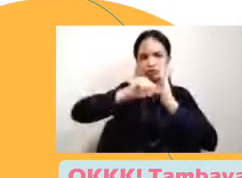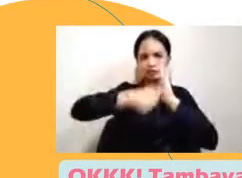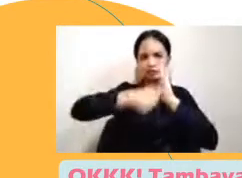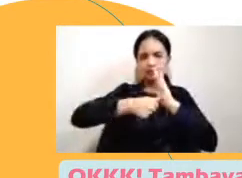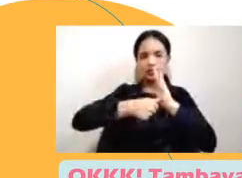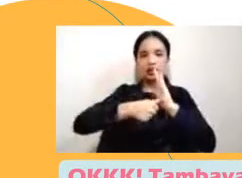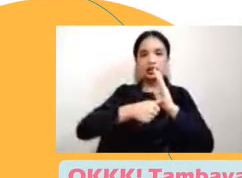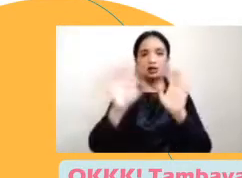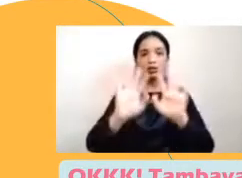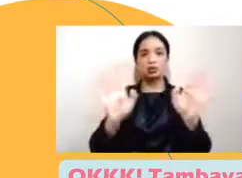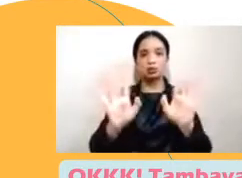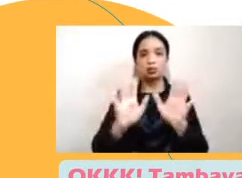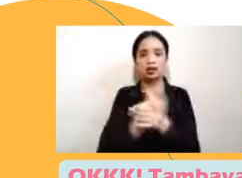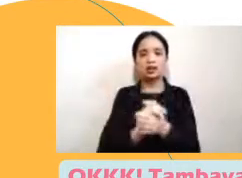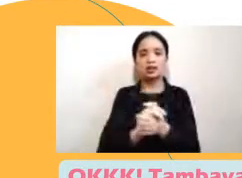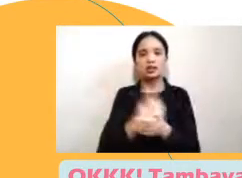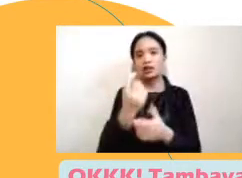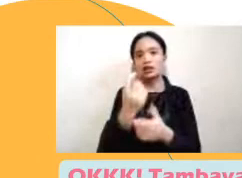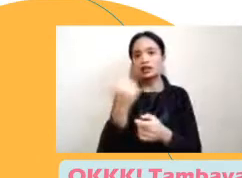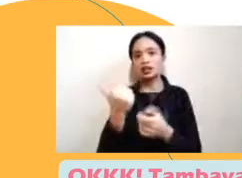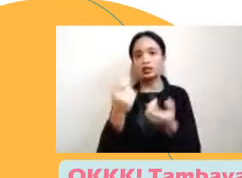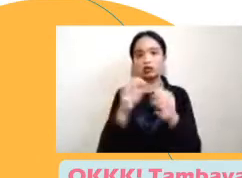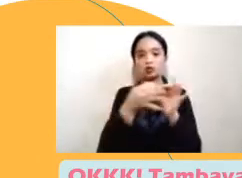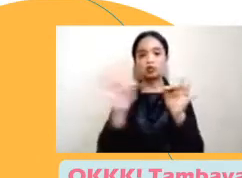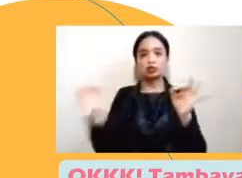niyo yung text ng lupang hinirang.